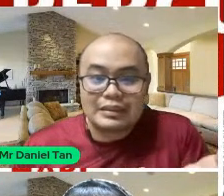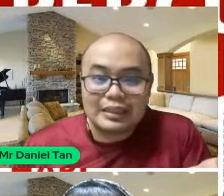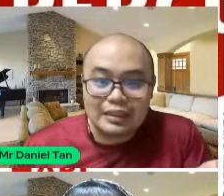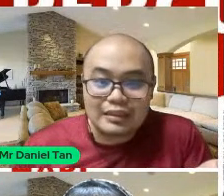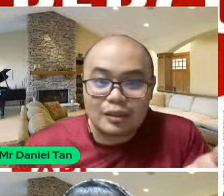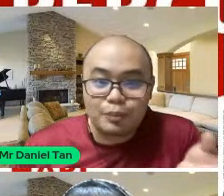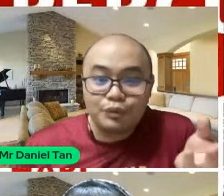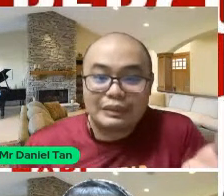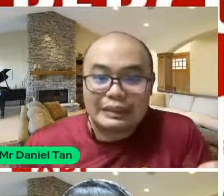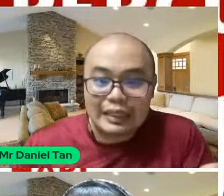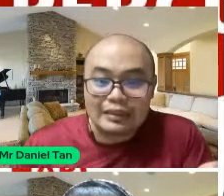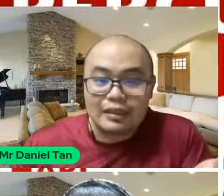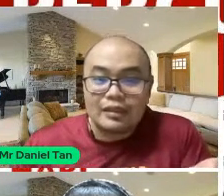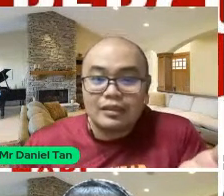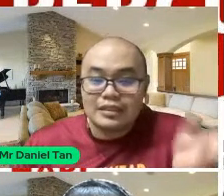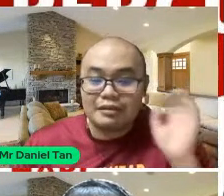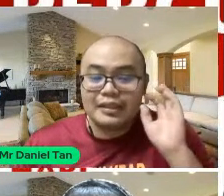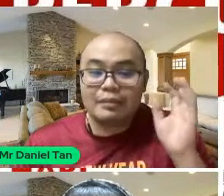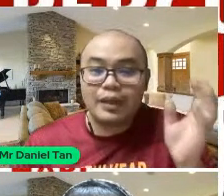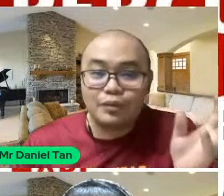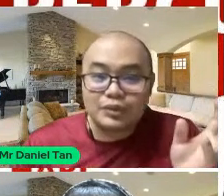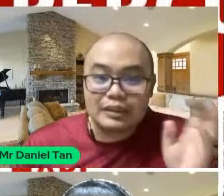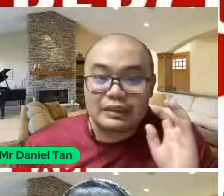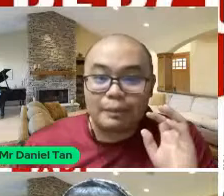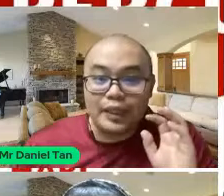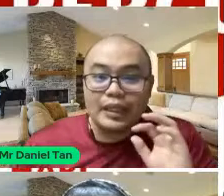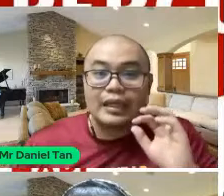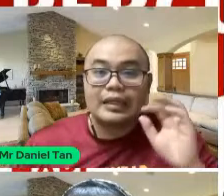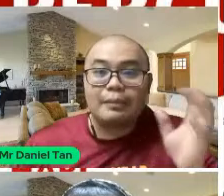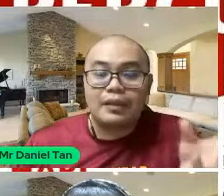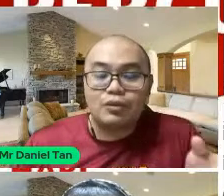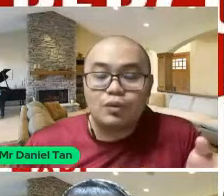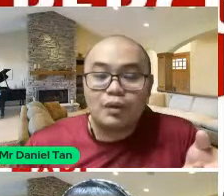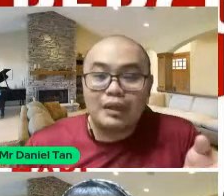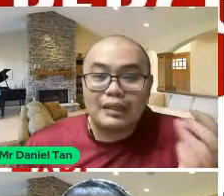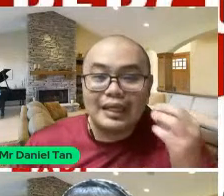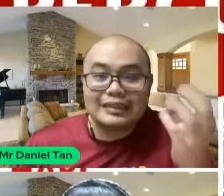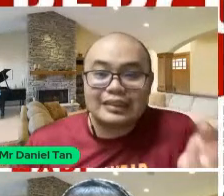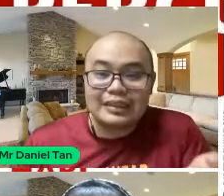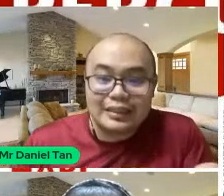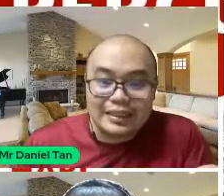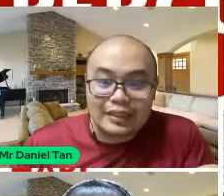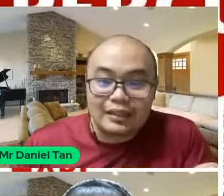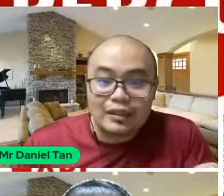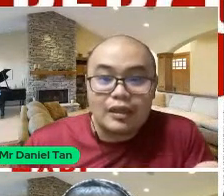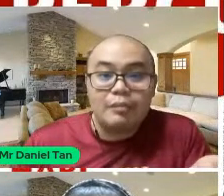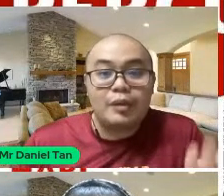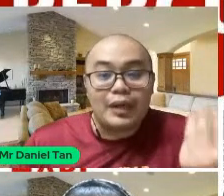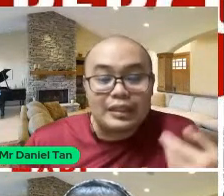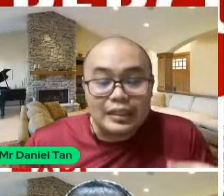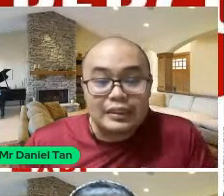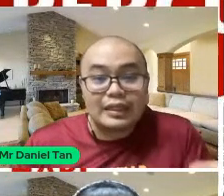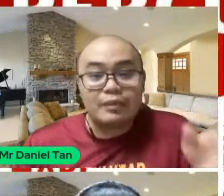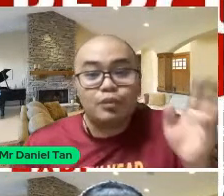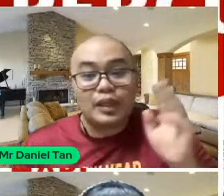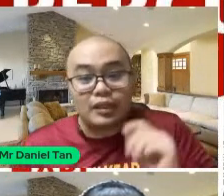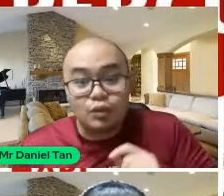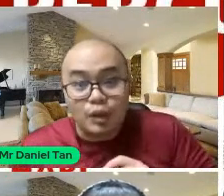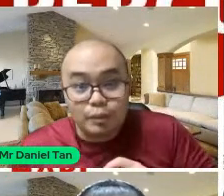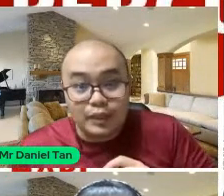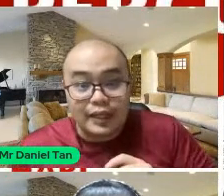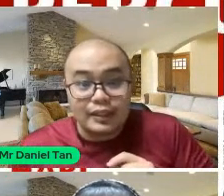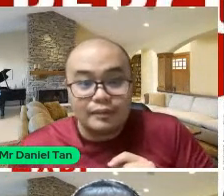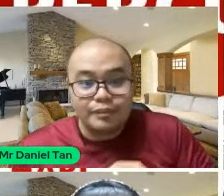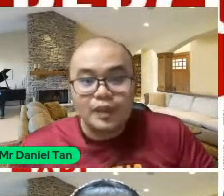sedikit ataupun benda calodema bagus tetapi dia bantu orang yang sedikit saja berbanding dengan